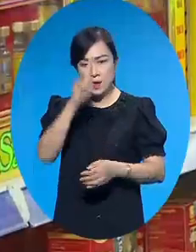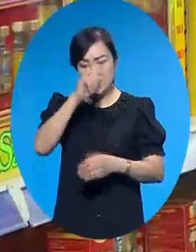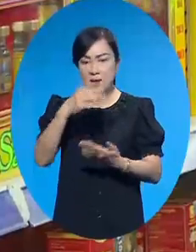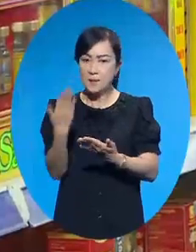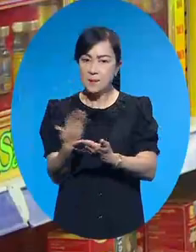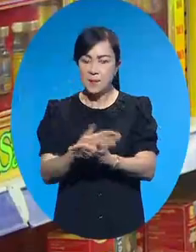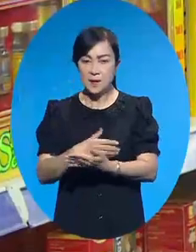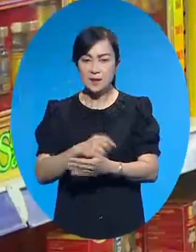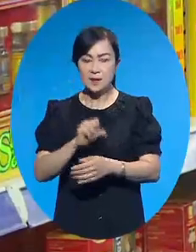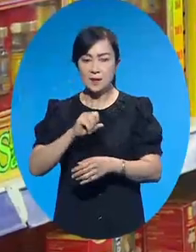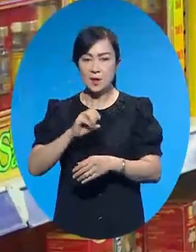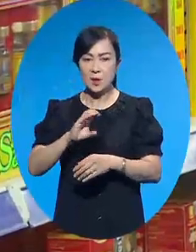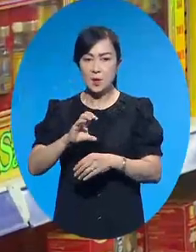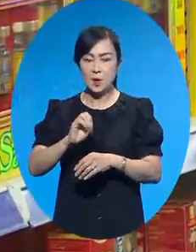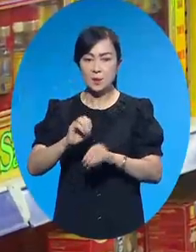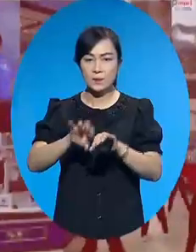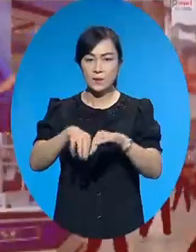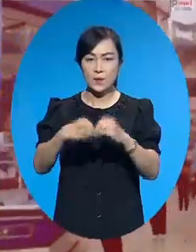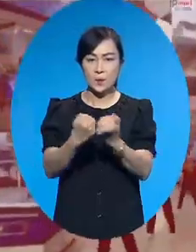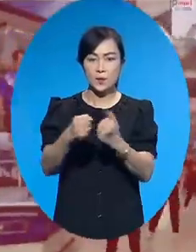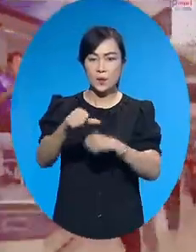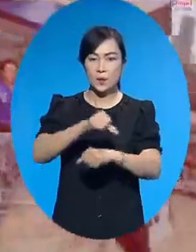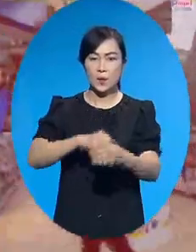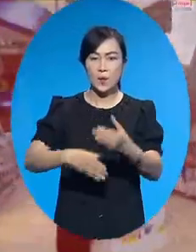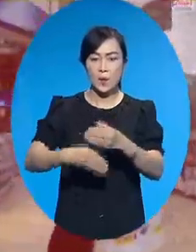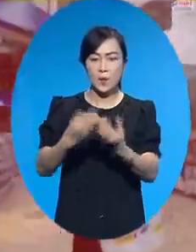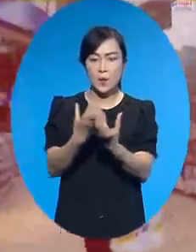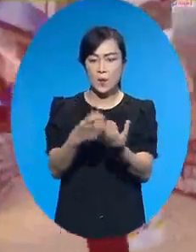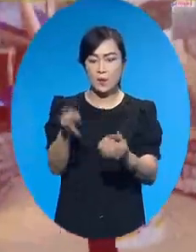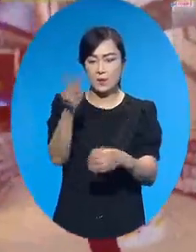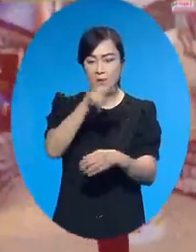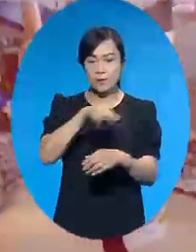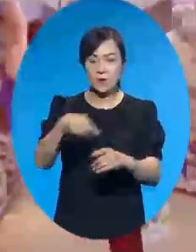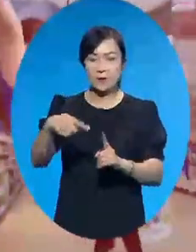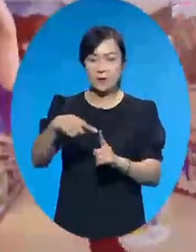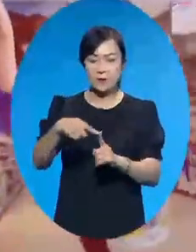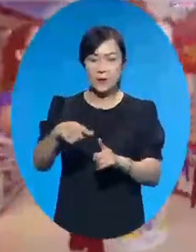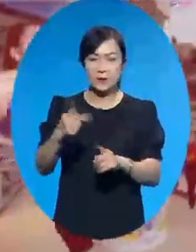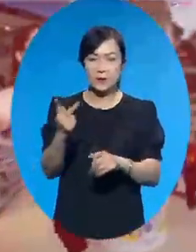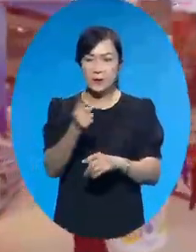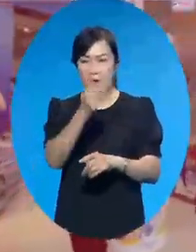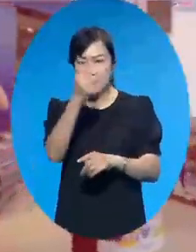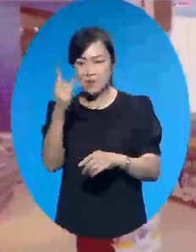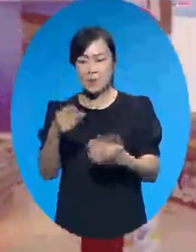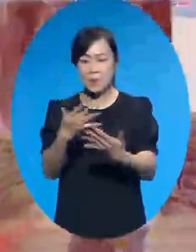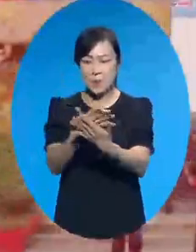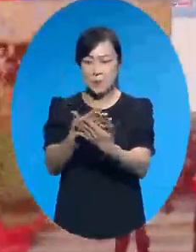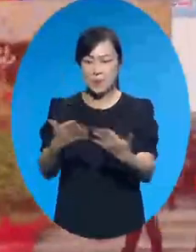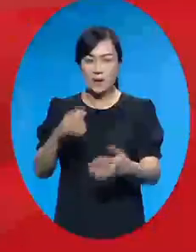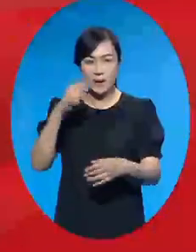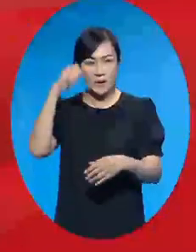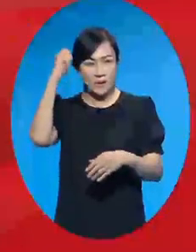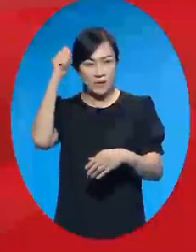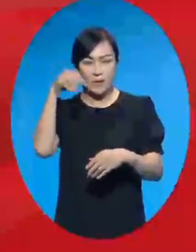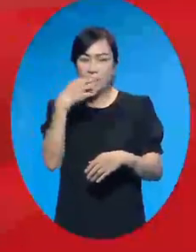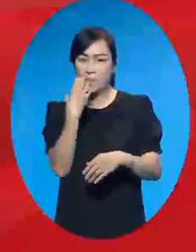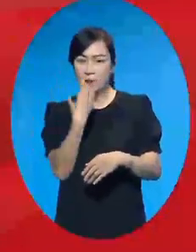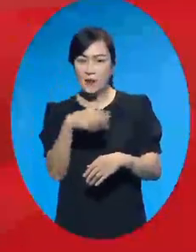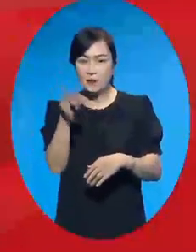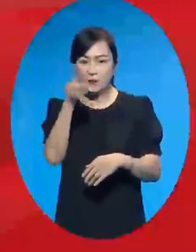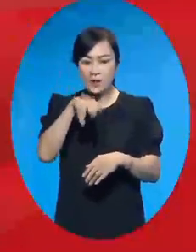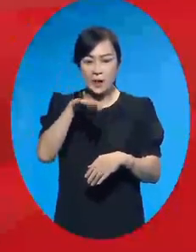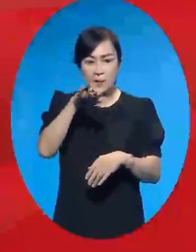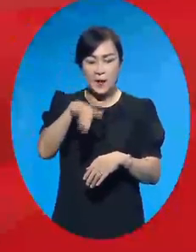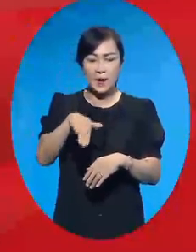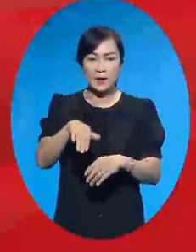nay là Sài Gòn Co-op tổ chức hàng loạt những hoạt động ủng hộ hàng Việt từ trực tiếp đến không gian mạng. Phát hành video ca nhạc Việt Nam ơi trên các